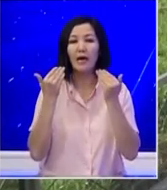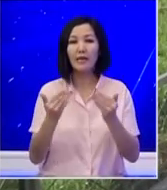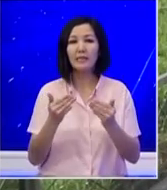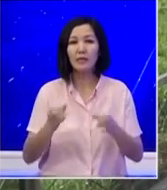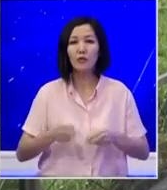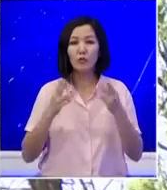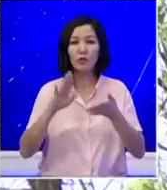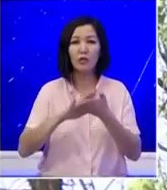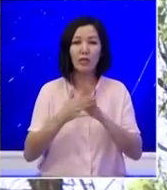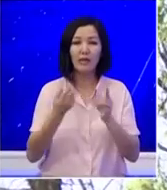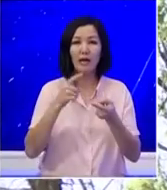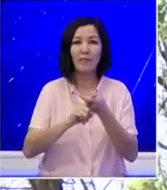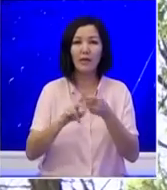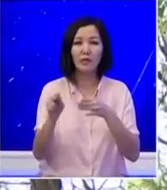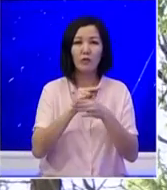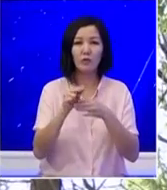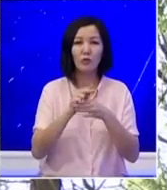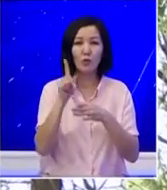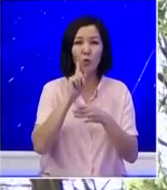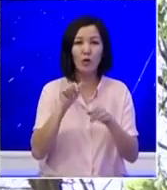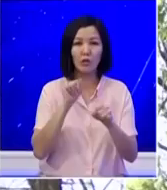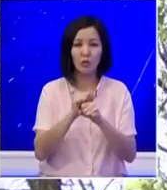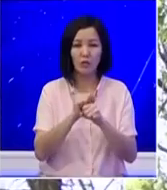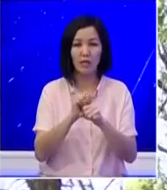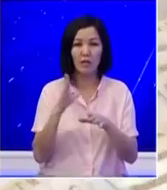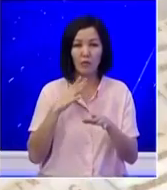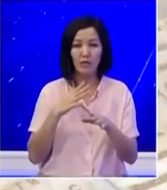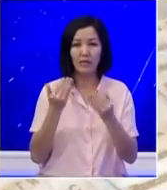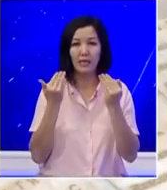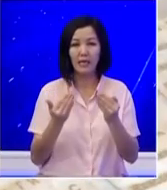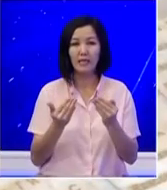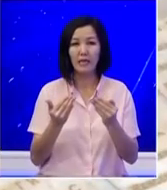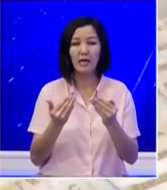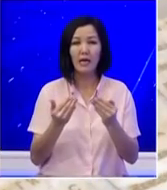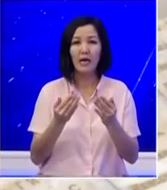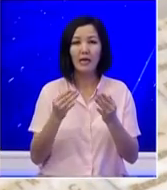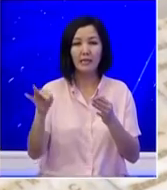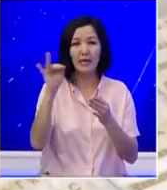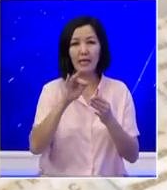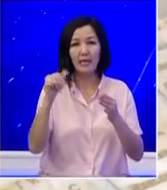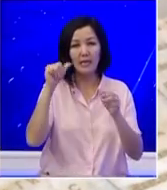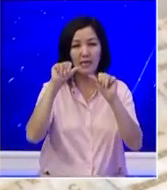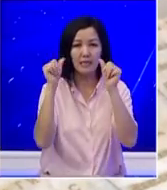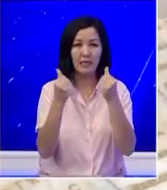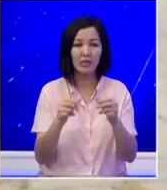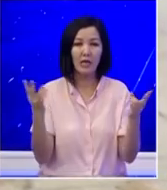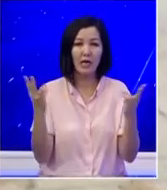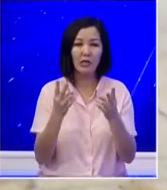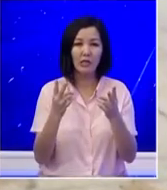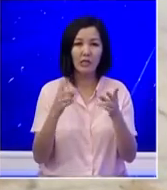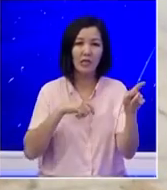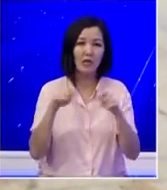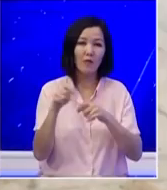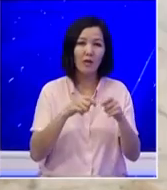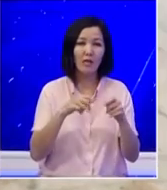жағдайға байланысты ағымдағы жөндеу жұмыстары уақытша шегерілген болатын. Яғни індет тұсында тарихи ескерткіштерге қажетті тауарлар,